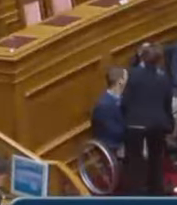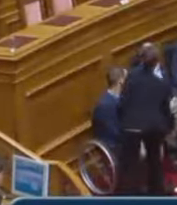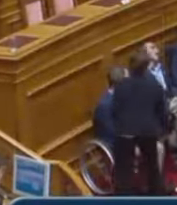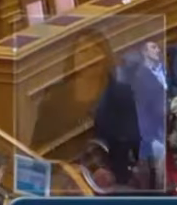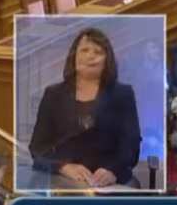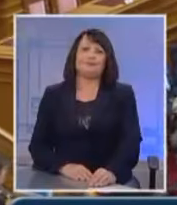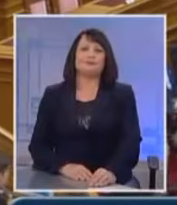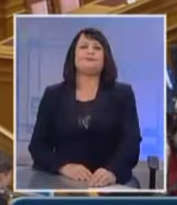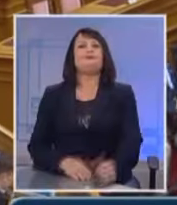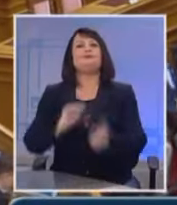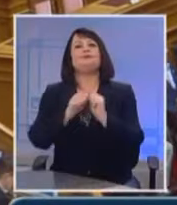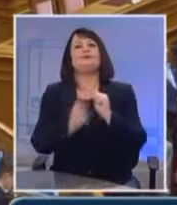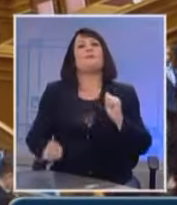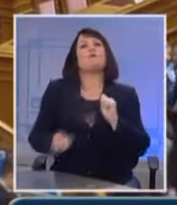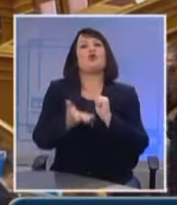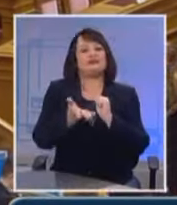Αθλητές Μπότσια,